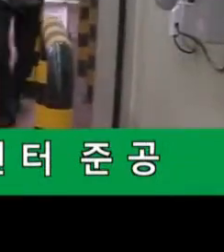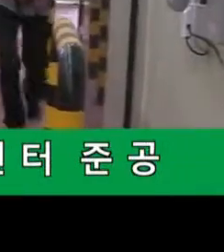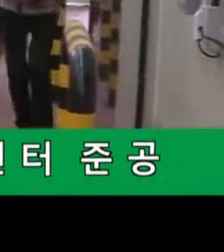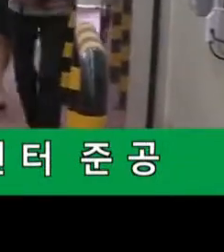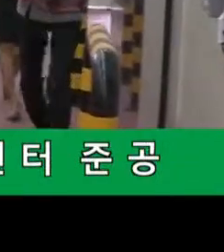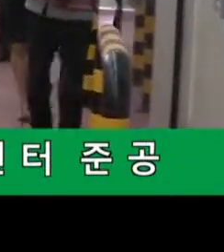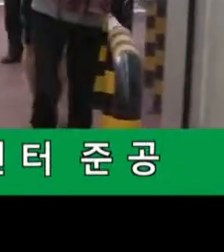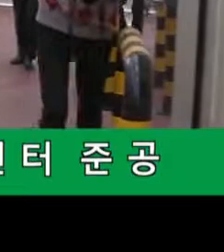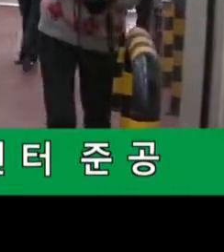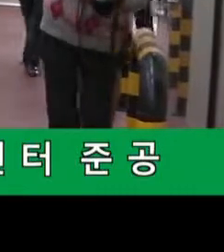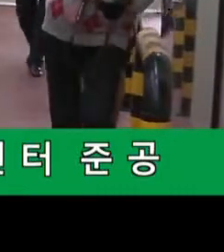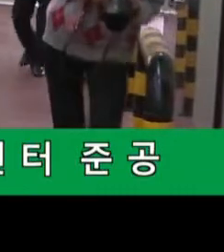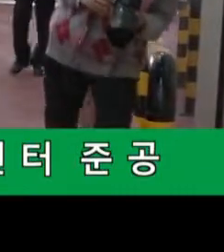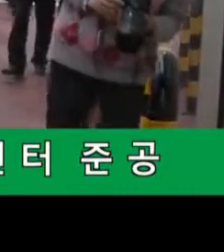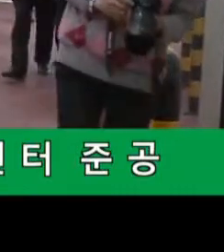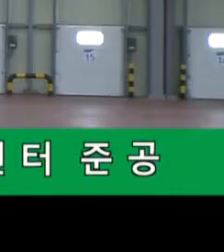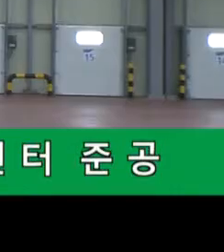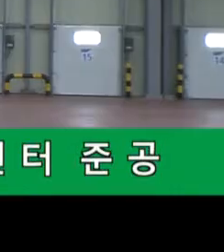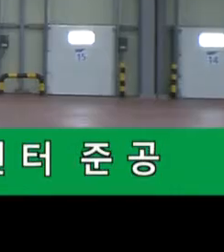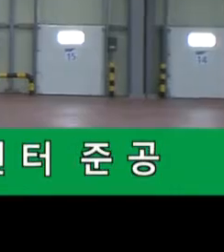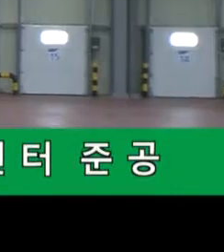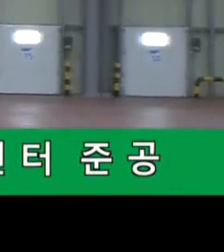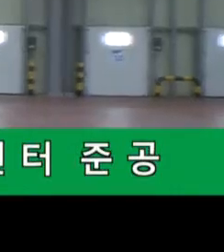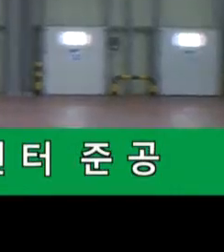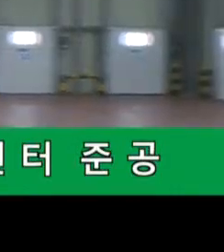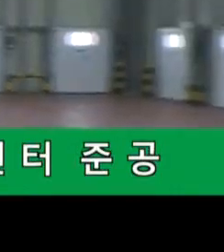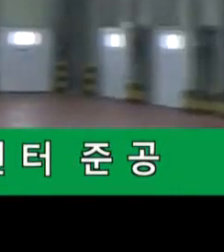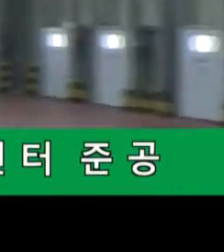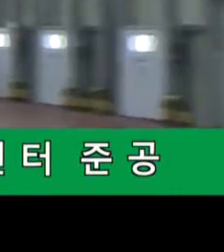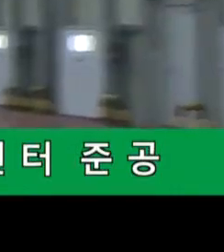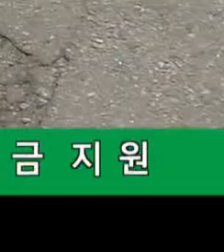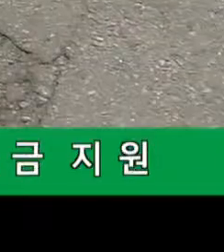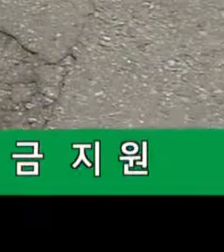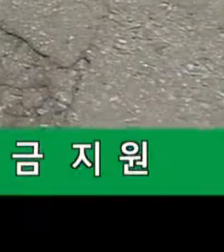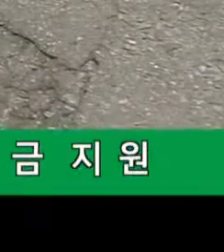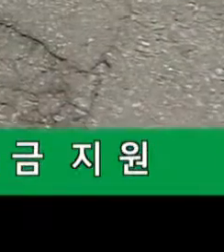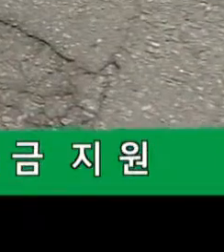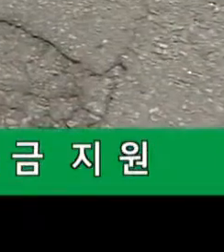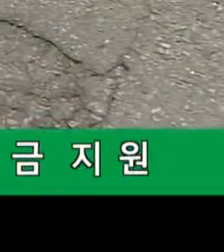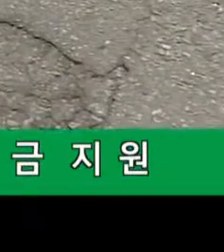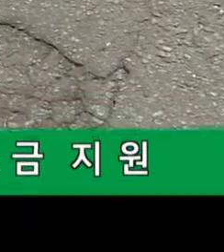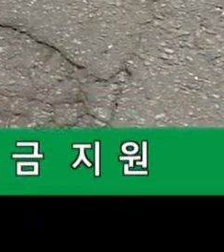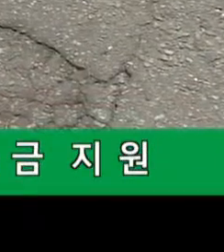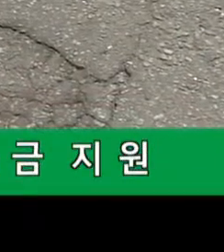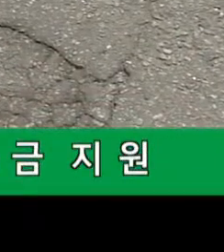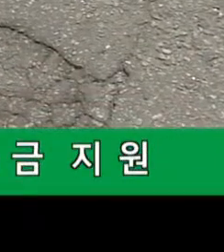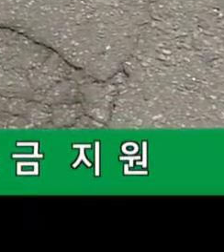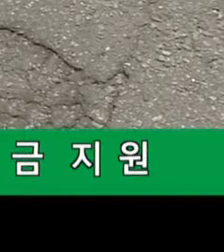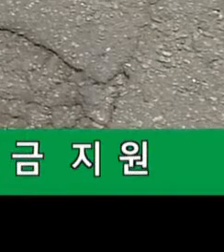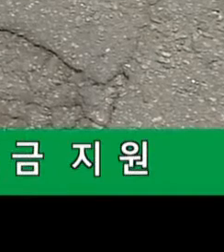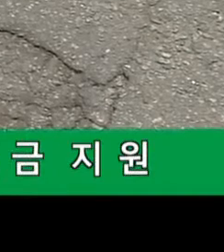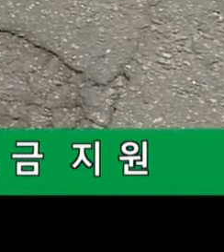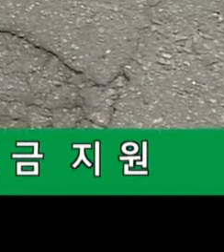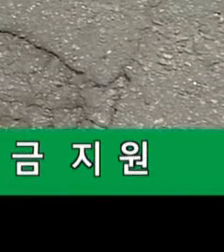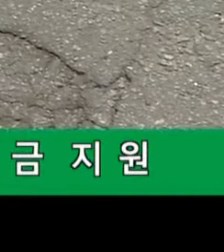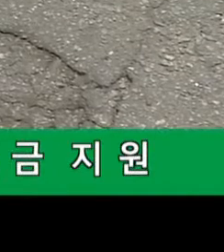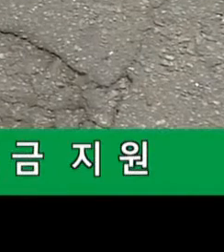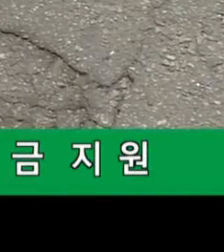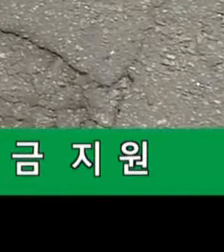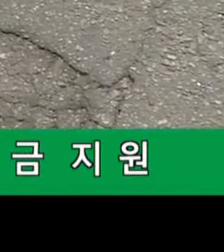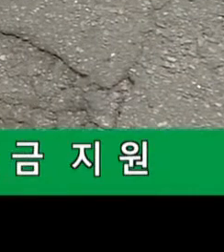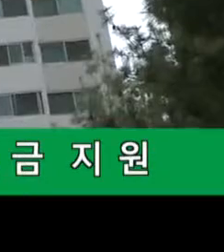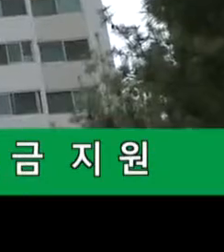신선도 유지가 가능해져 지역 농산물의 브랜드 가치 향상이 기대됩니다. 공동주택단지의 노후시설물 교체 등을